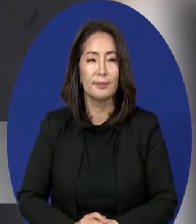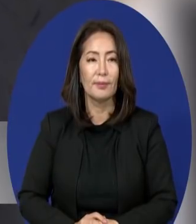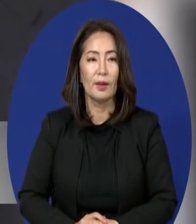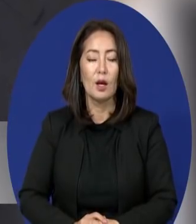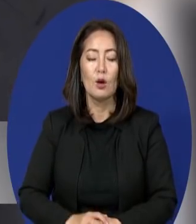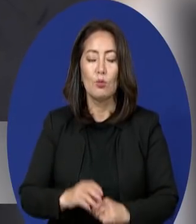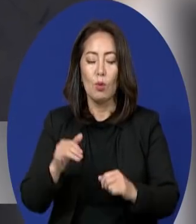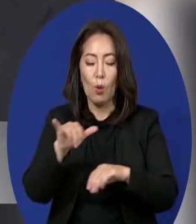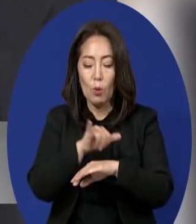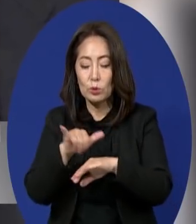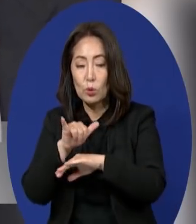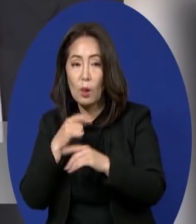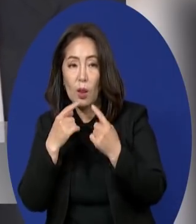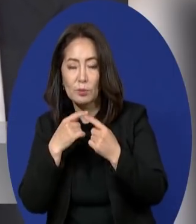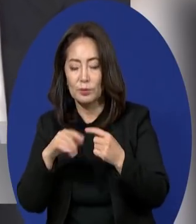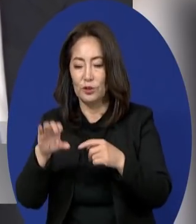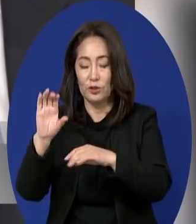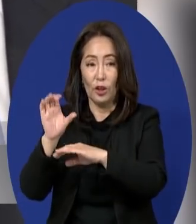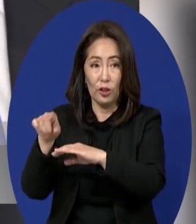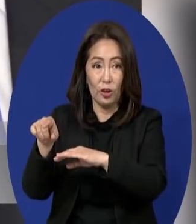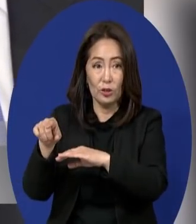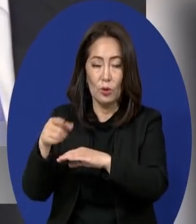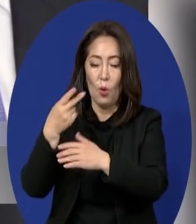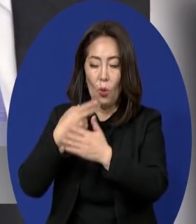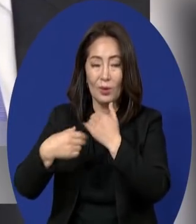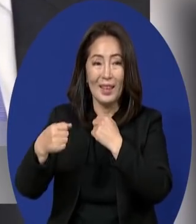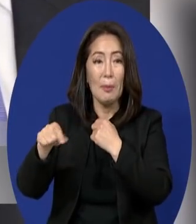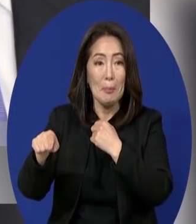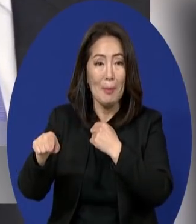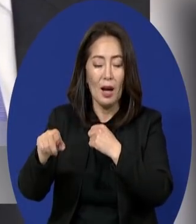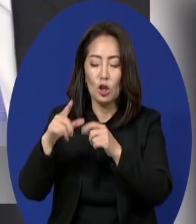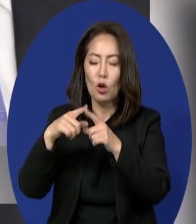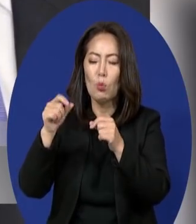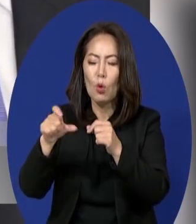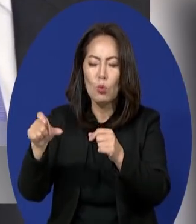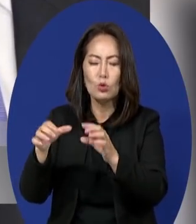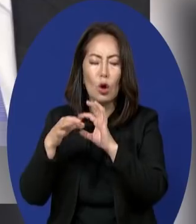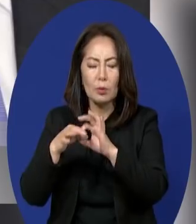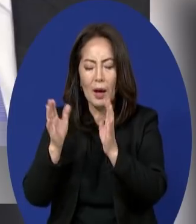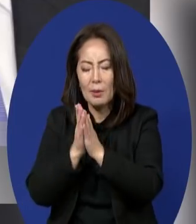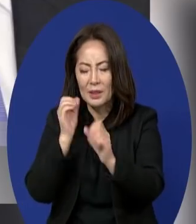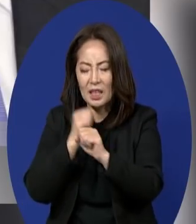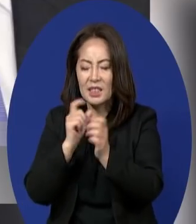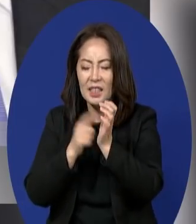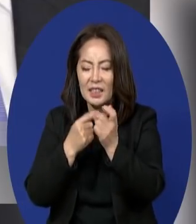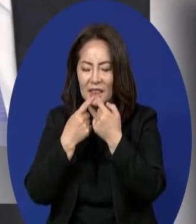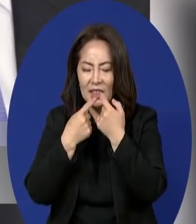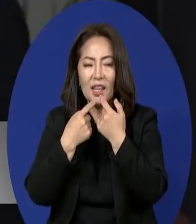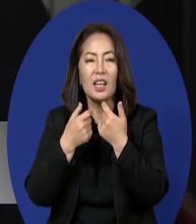Мөн хоёр тал Умард Солонгос тулгаалагдсан Япон иргэдийн асуудлыг шийдвэрлэхэд хамтран ажиллах шаардлагатай гэдэг дээр санал нэг байгаагаа